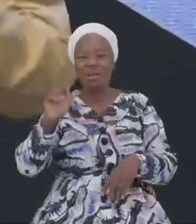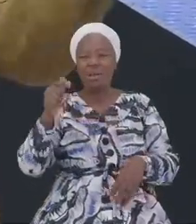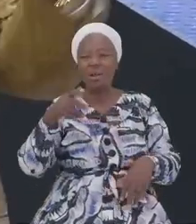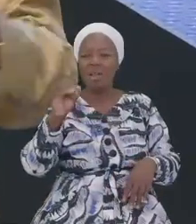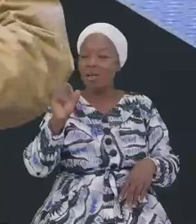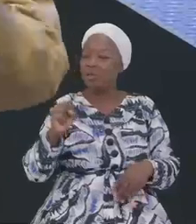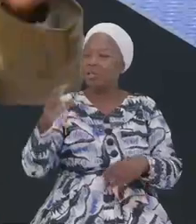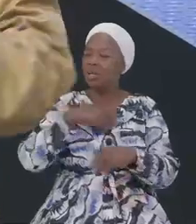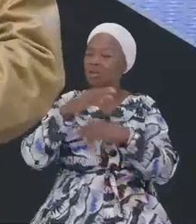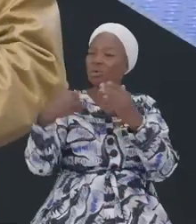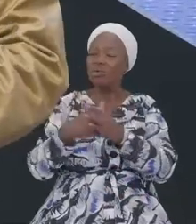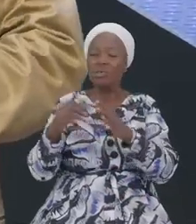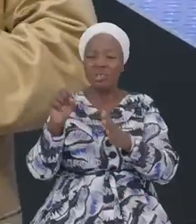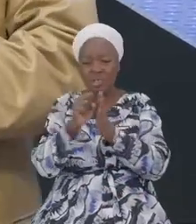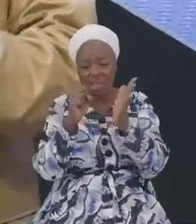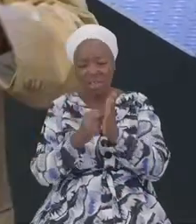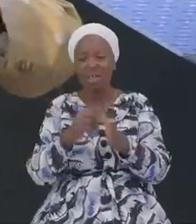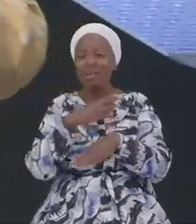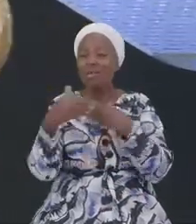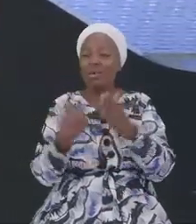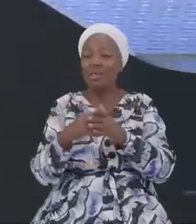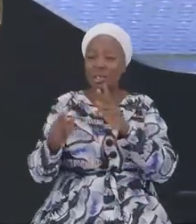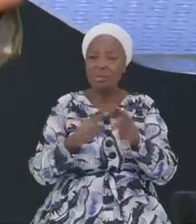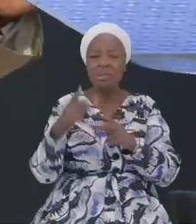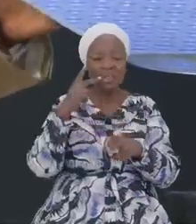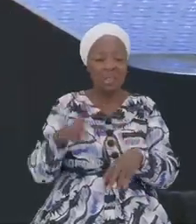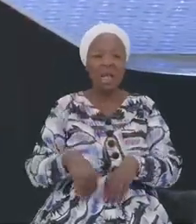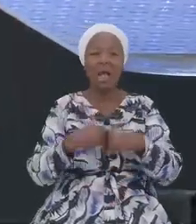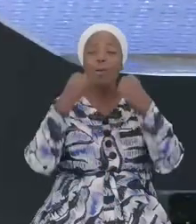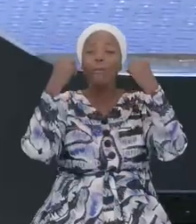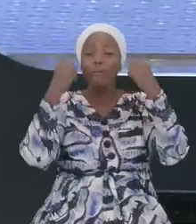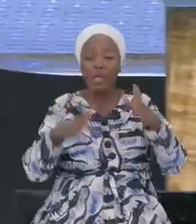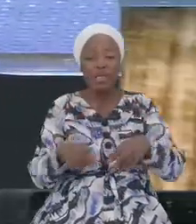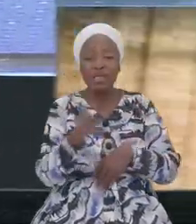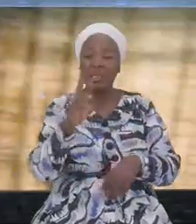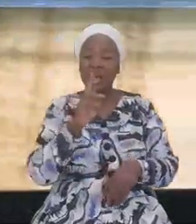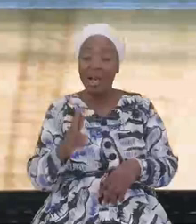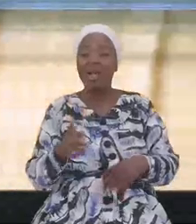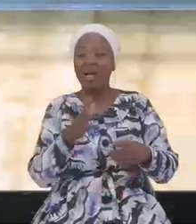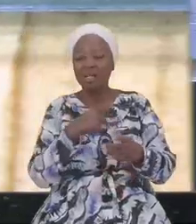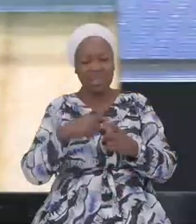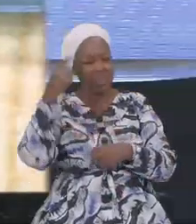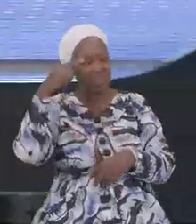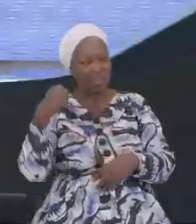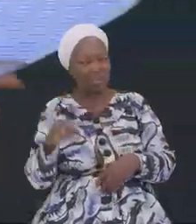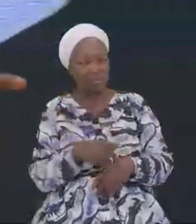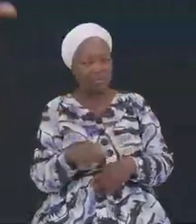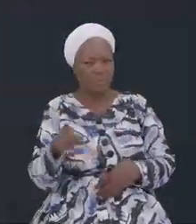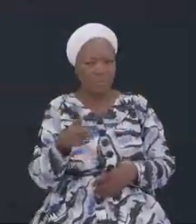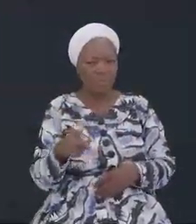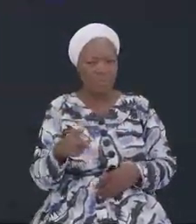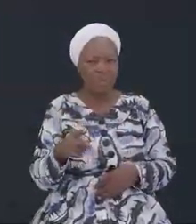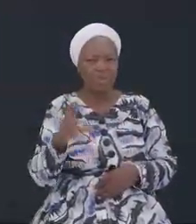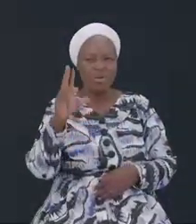partout, partout, toutes les congrégations dans le pays. Voyez combien nombreux sont-ils. Considérez-les. Il n'y a pas de